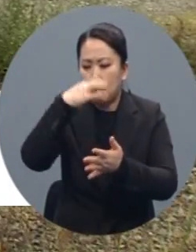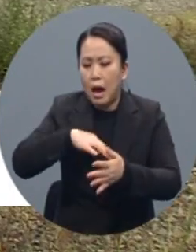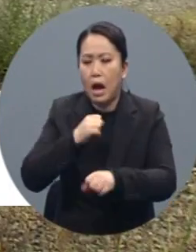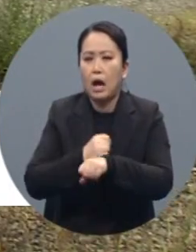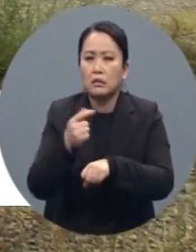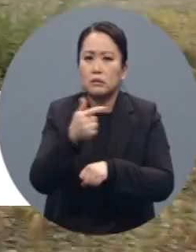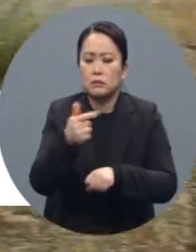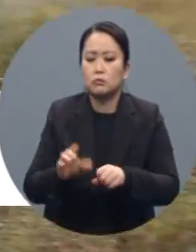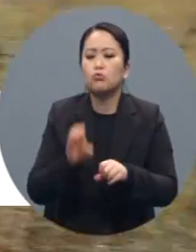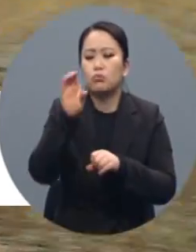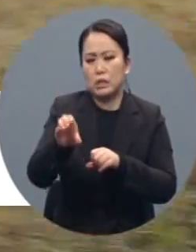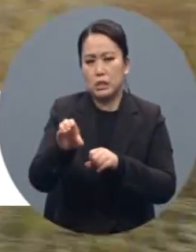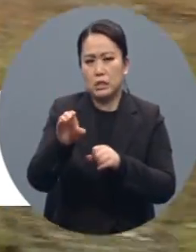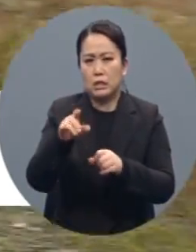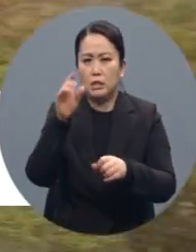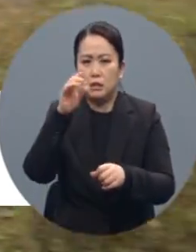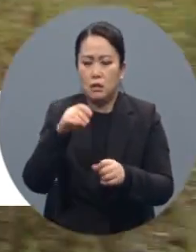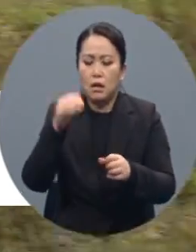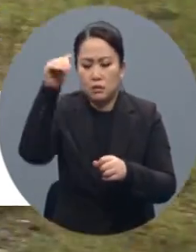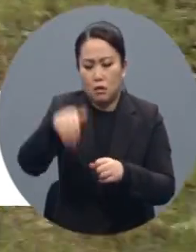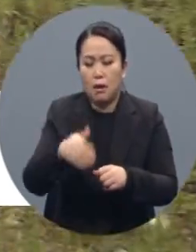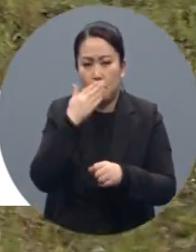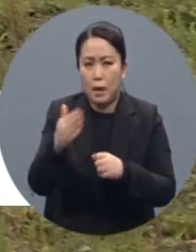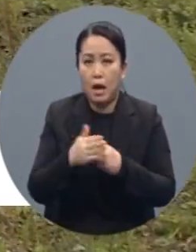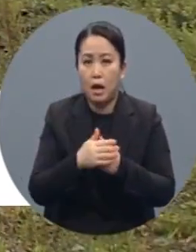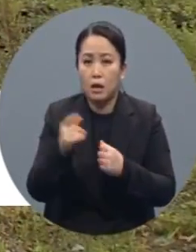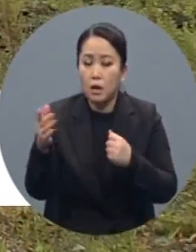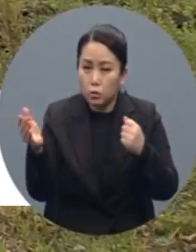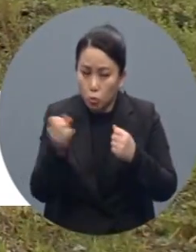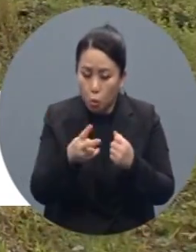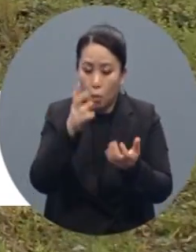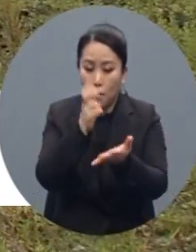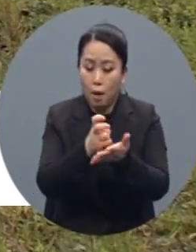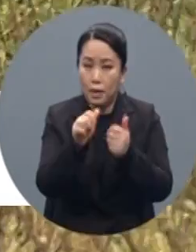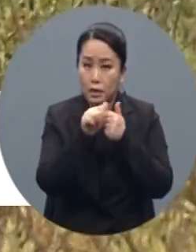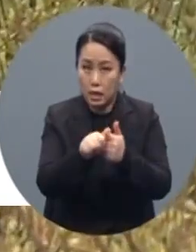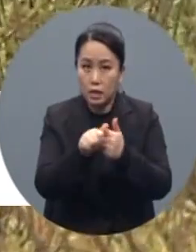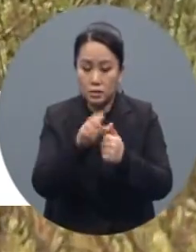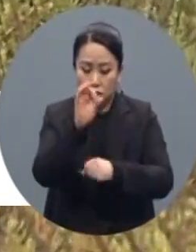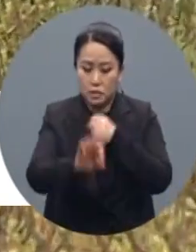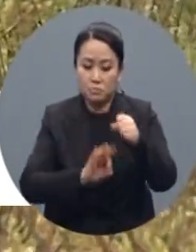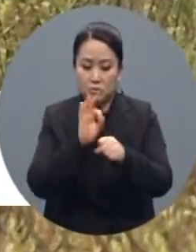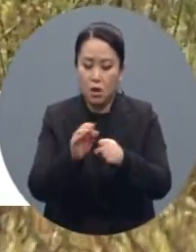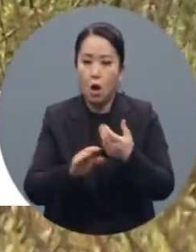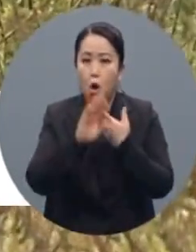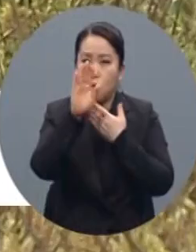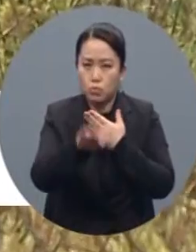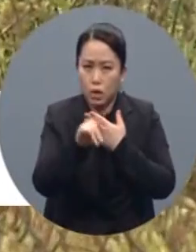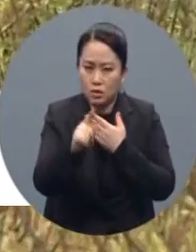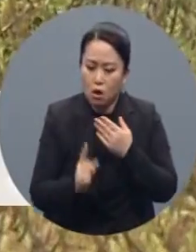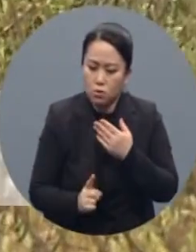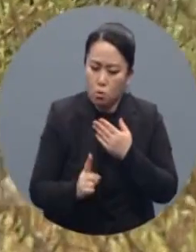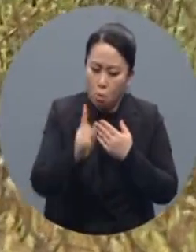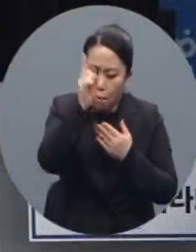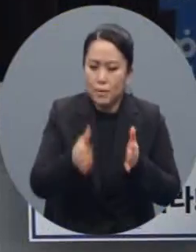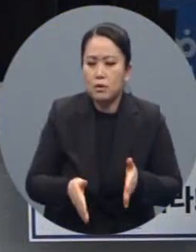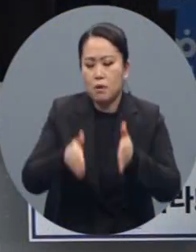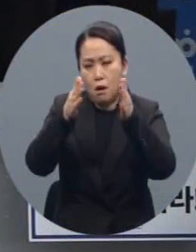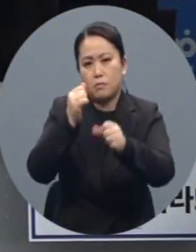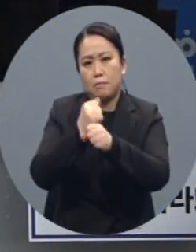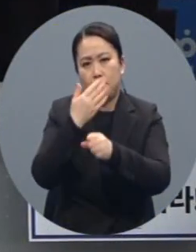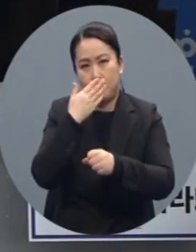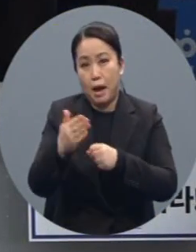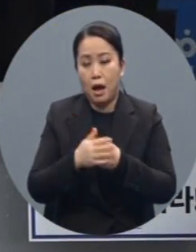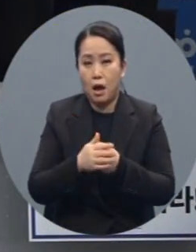겁니다 공유수면 매립 업에 따라 10년이 지나면 토지 용도를 바꿔 초고층 건물도 치울 수 있습니다